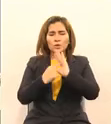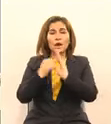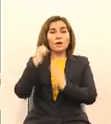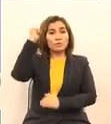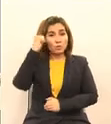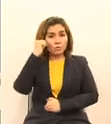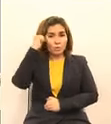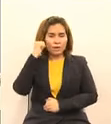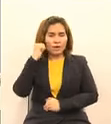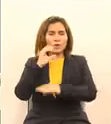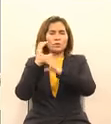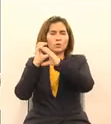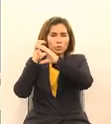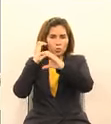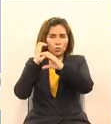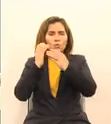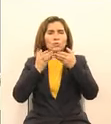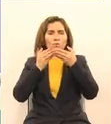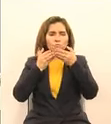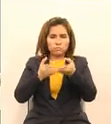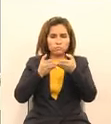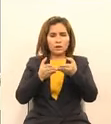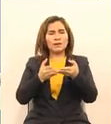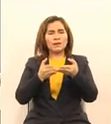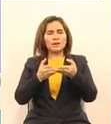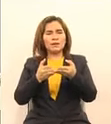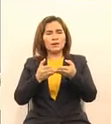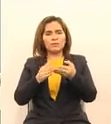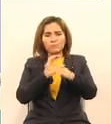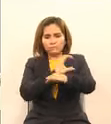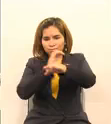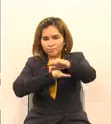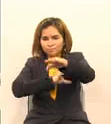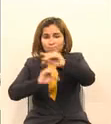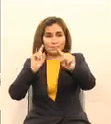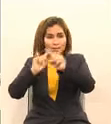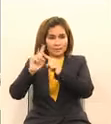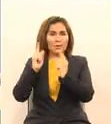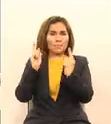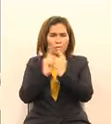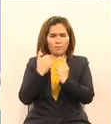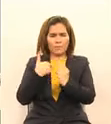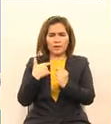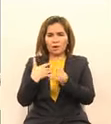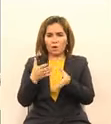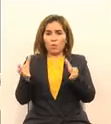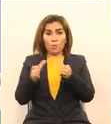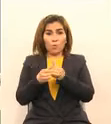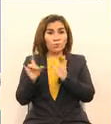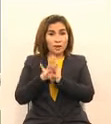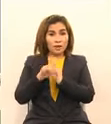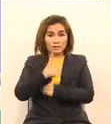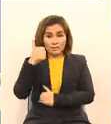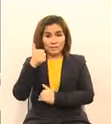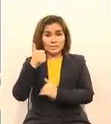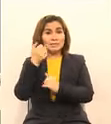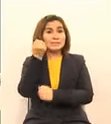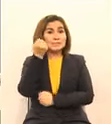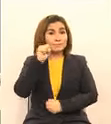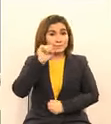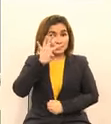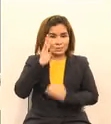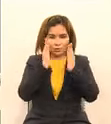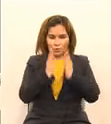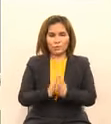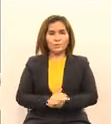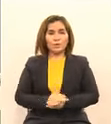ไฟฟ้าหรือเรือด่านอากาศอย่างนี้เป็นต้นนะครับอีกกลุ่มหนึ่งก็คือเรืออื่นๆ14รายกลุ่มที่3เป็นกลุ่มที่เร